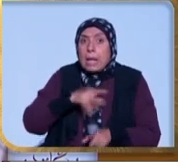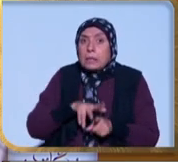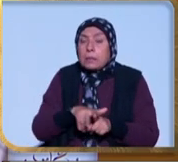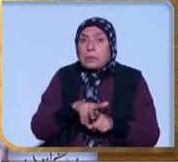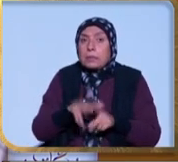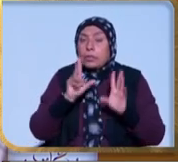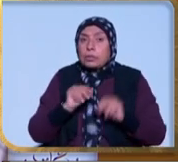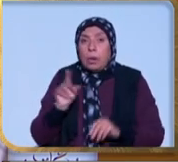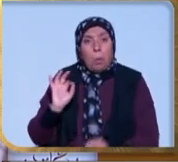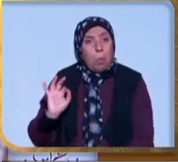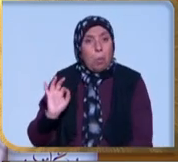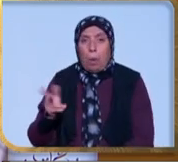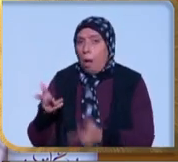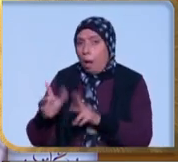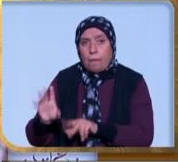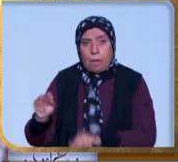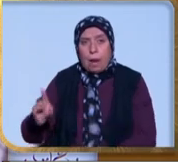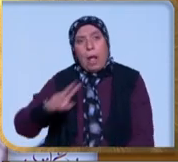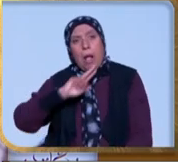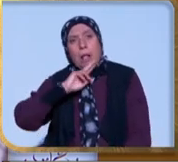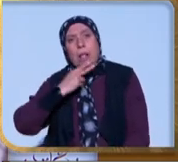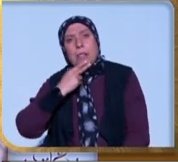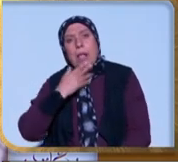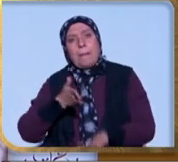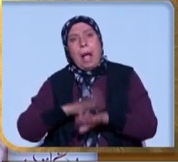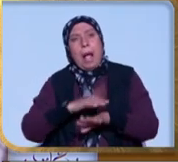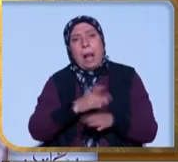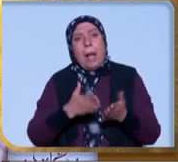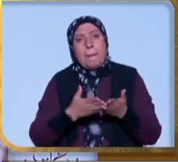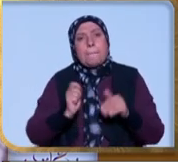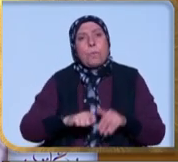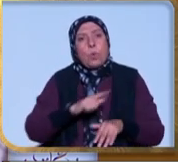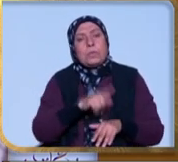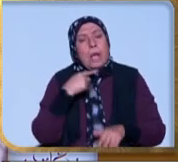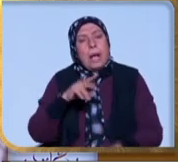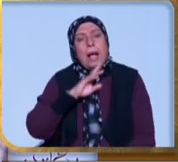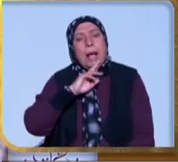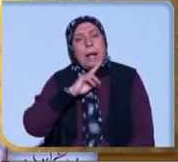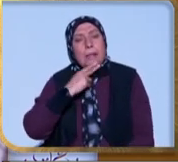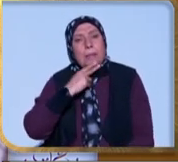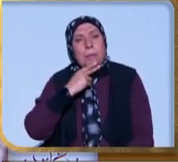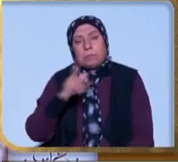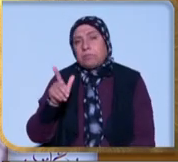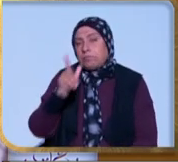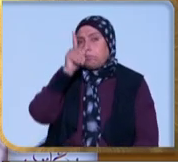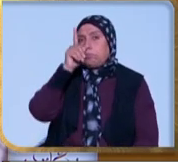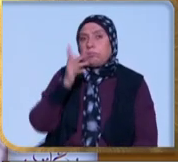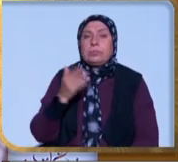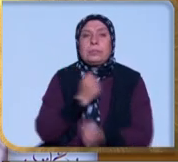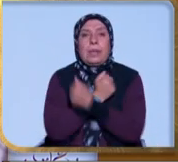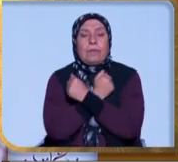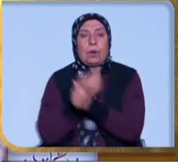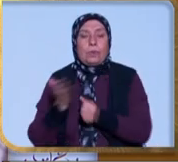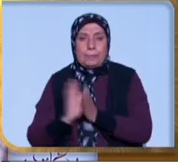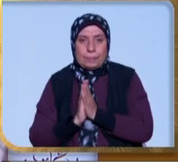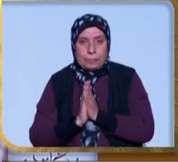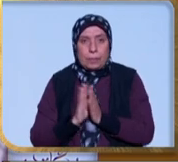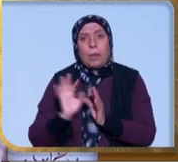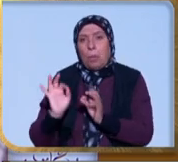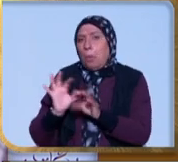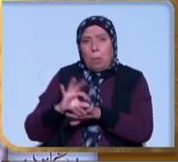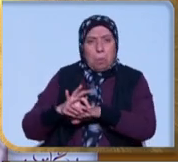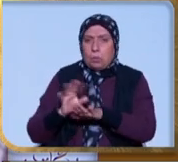فكذب وأبى. هو نوعيته كده في البشر، نوع من البشر الكبر